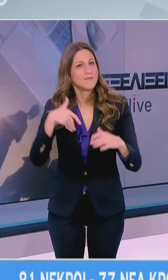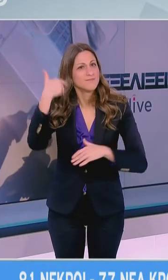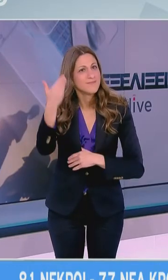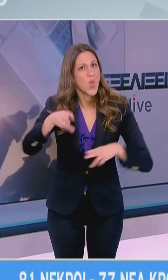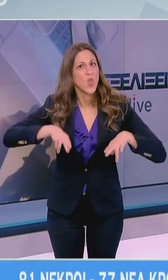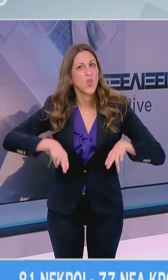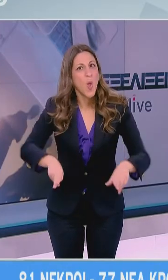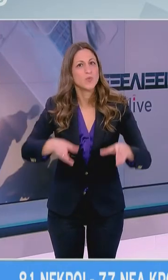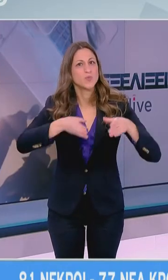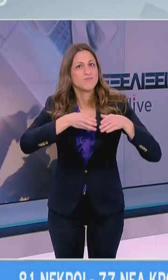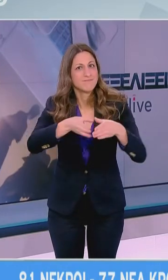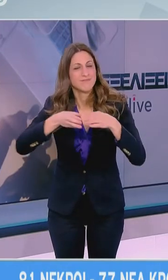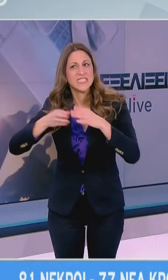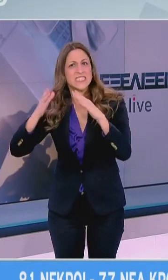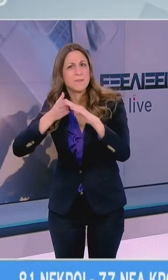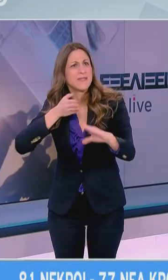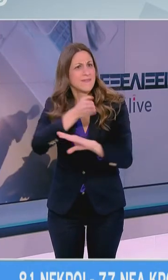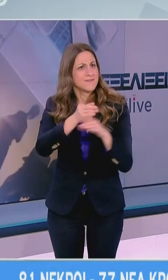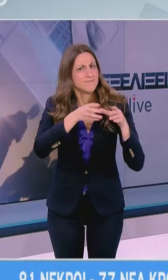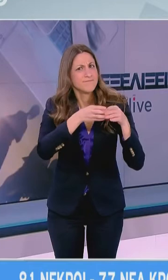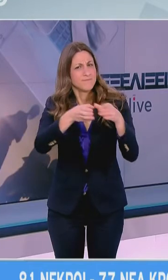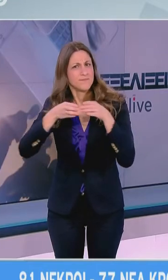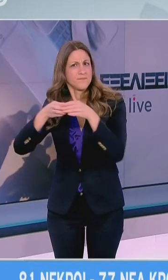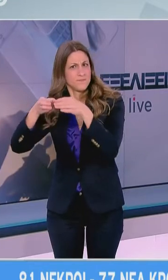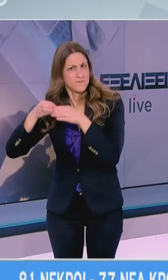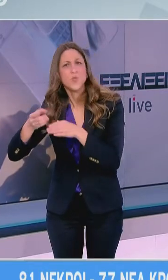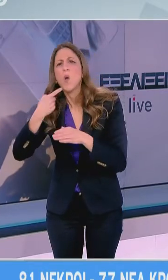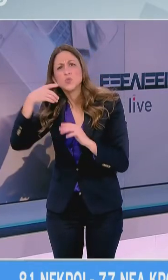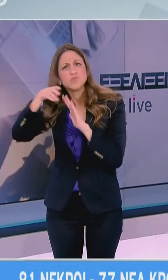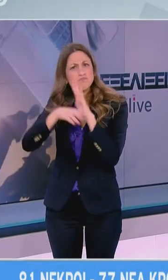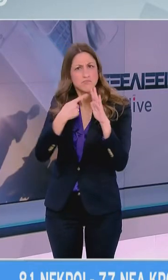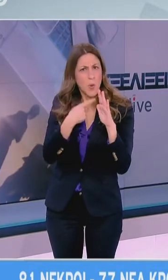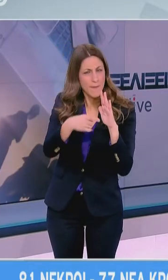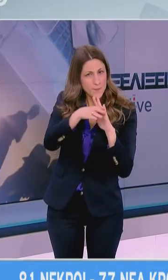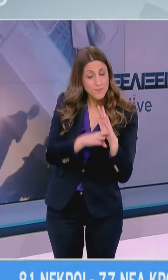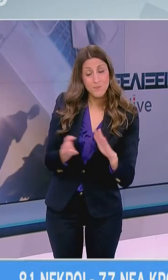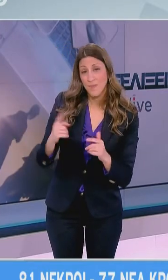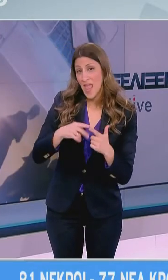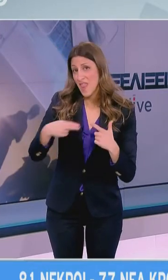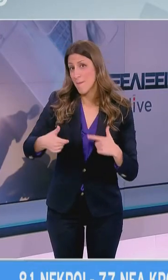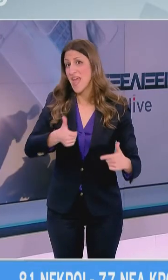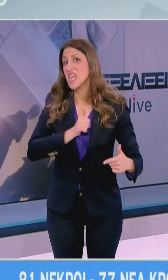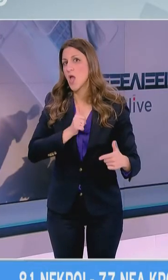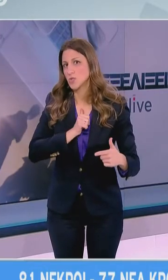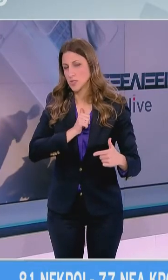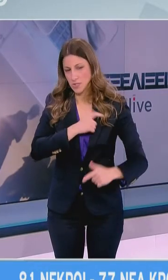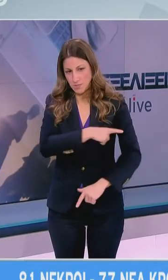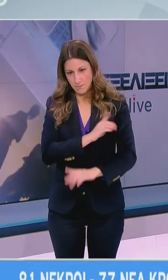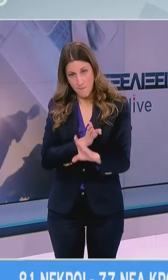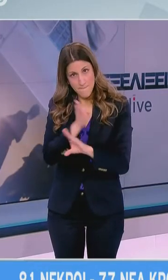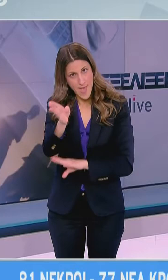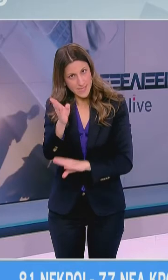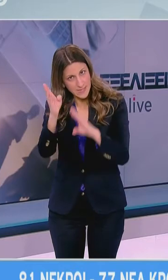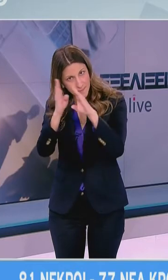τις απαραίτητες δράσεις που προβλέπονται στο πρόγραμμα αυτό. Σε ό,τι αφορά τις επισκέψεις των ιδιωτών